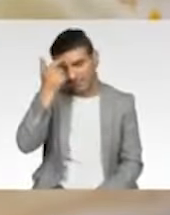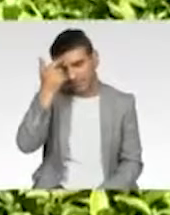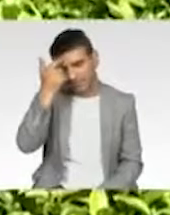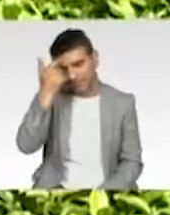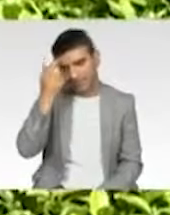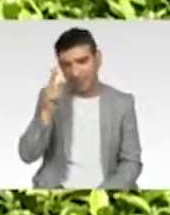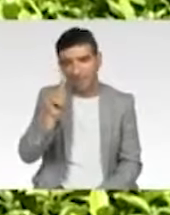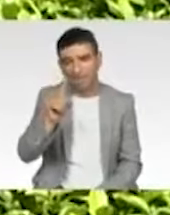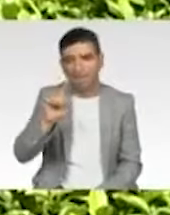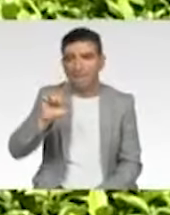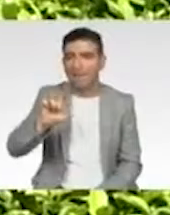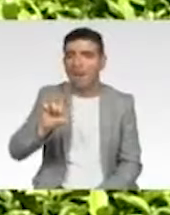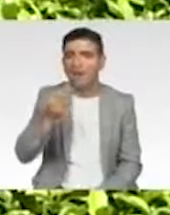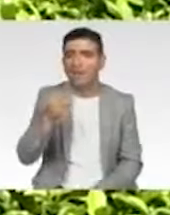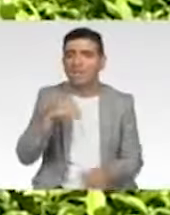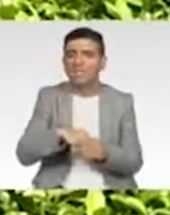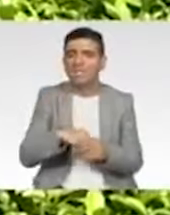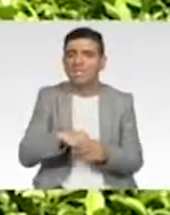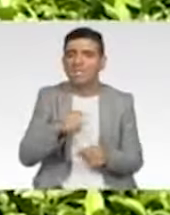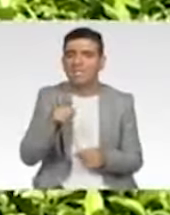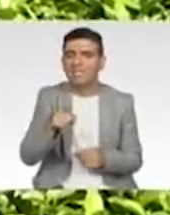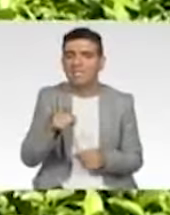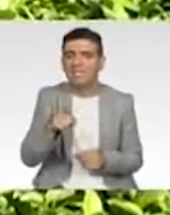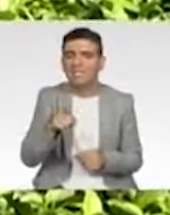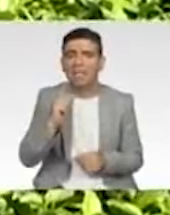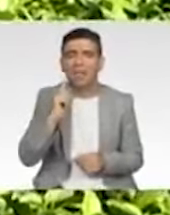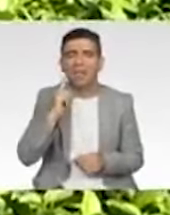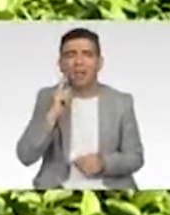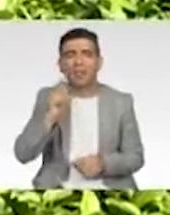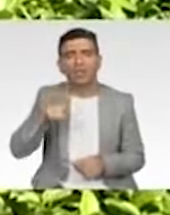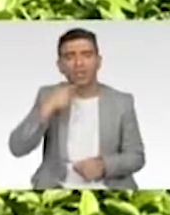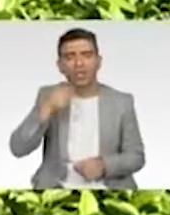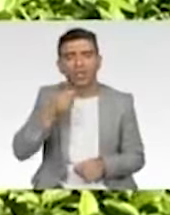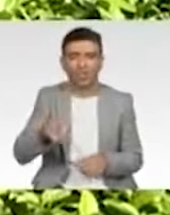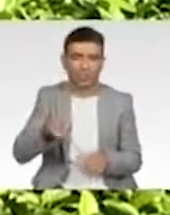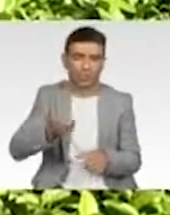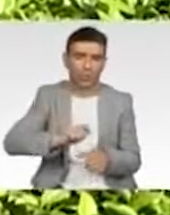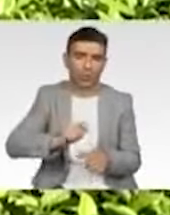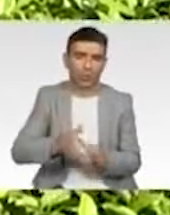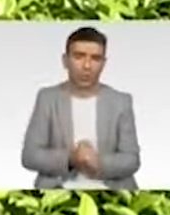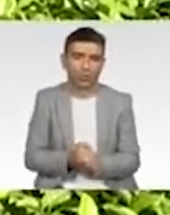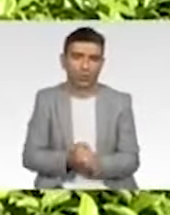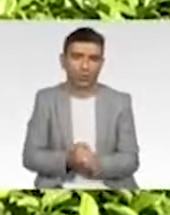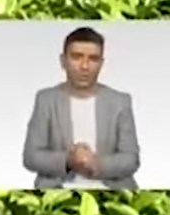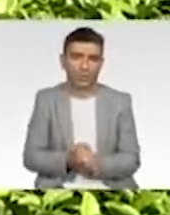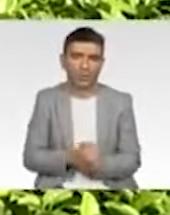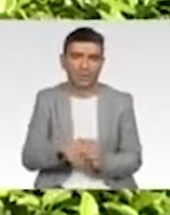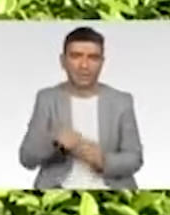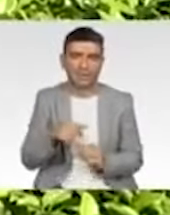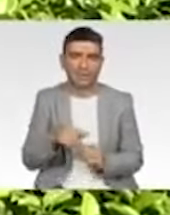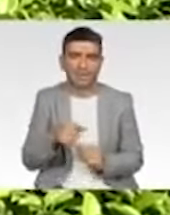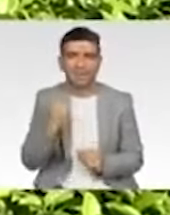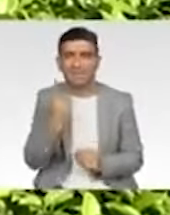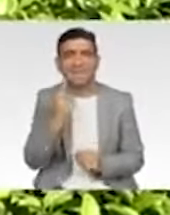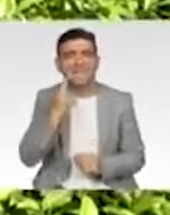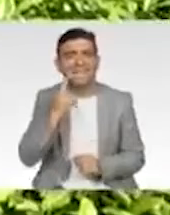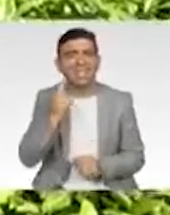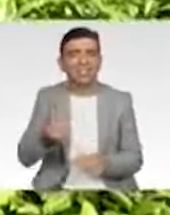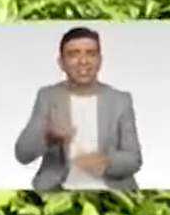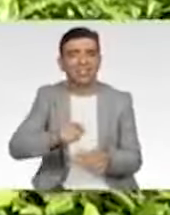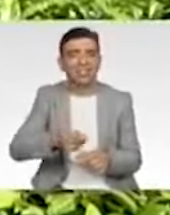ajda bardak için bir tatlı kaşığı çay koyuyoruz demliğe. Her ajda bardak için bir tatlı